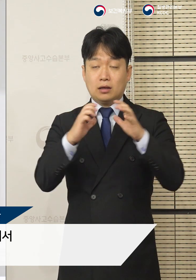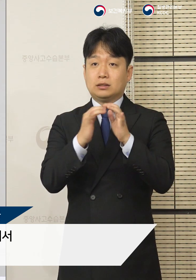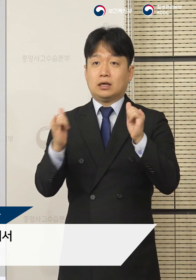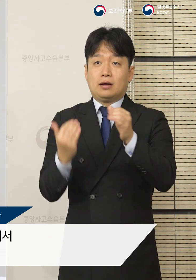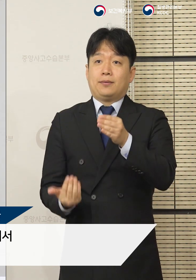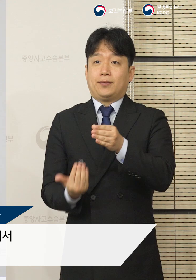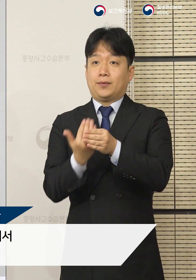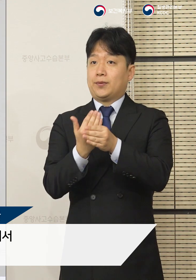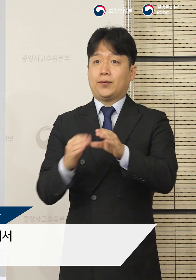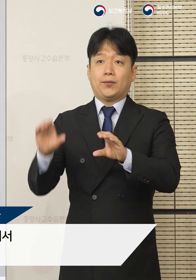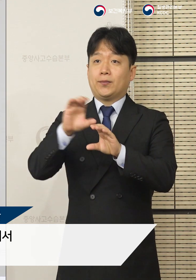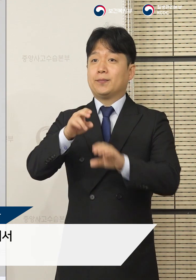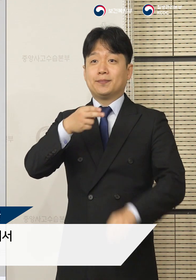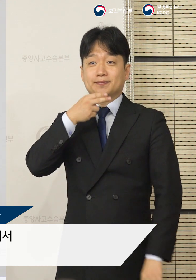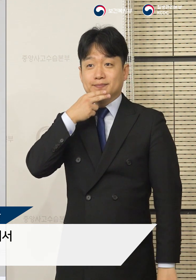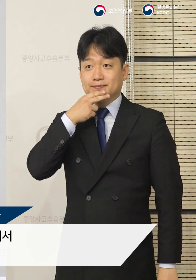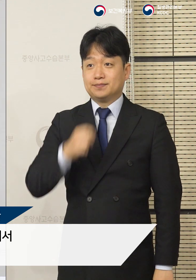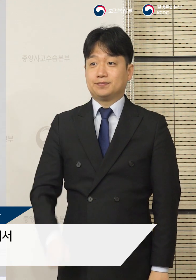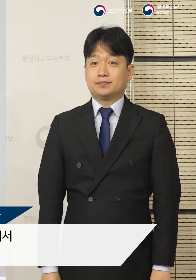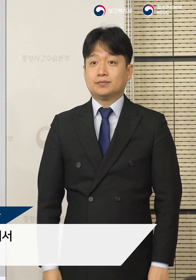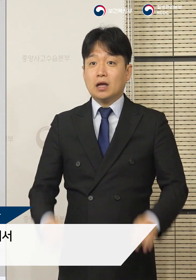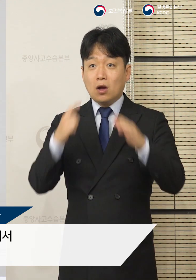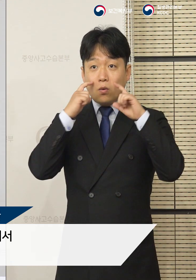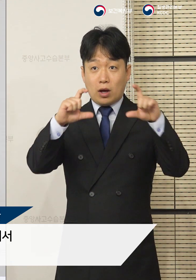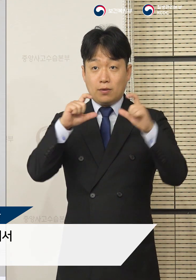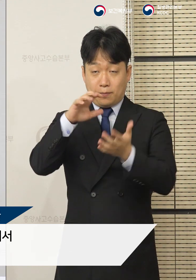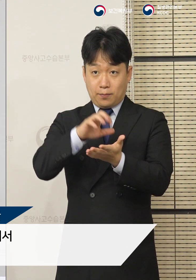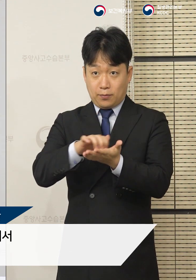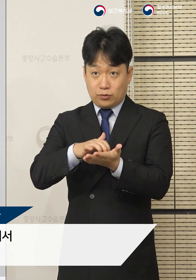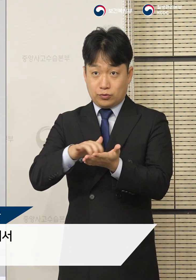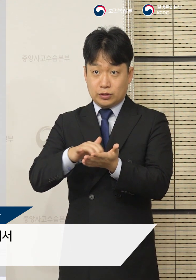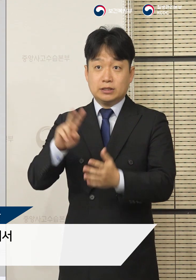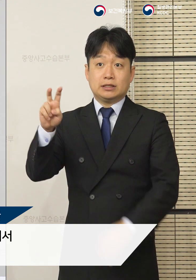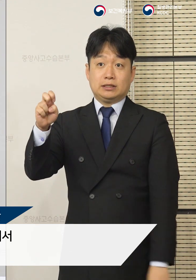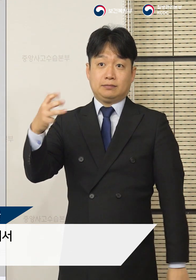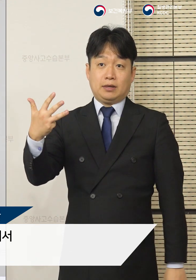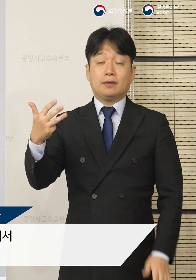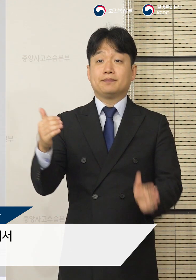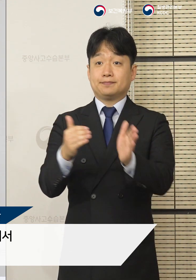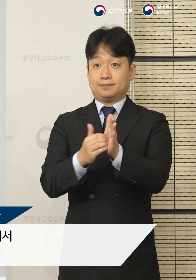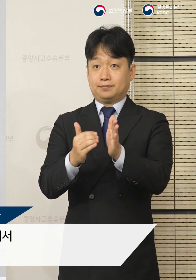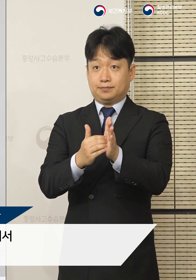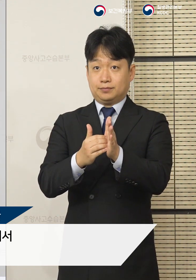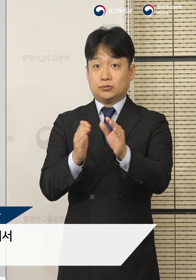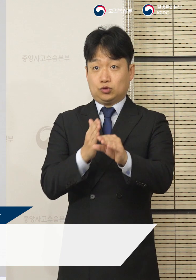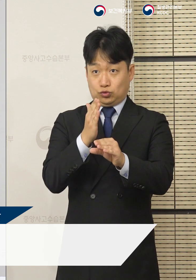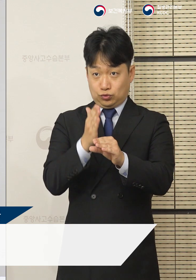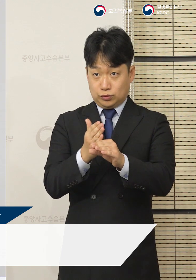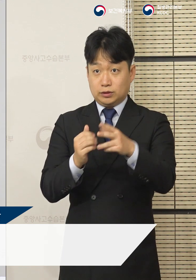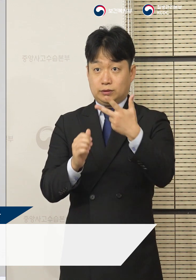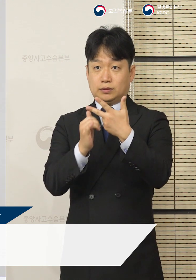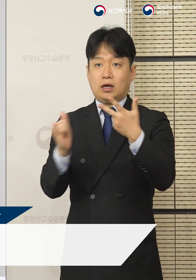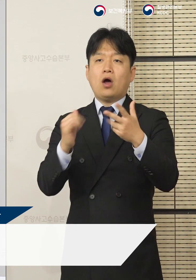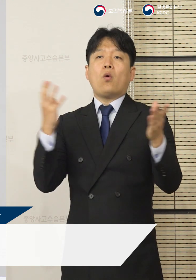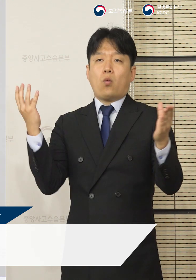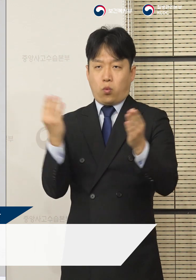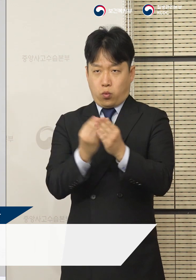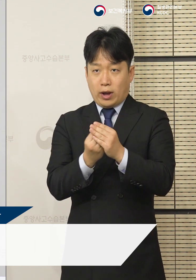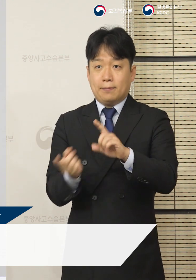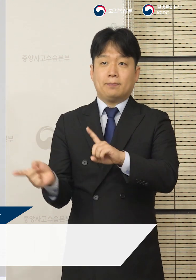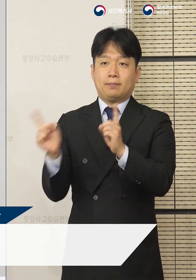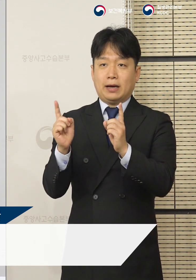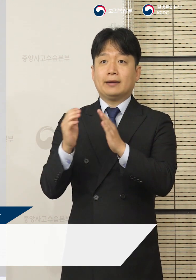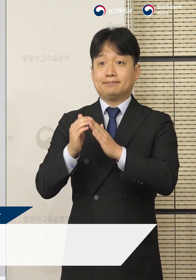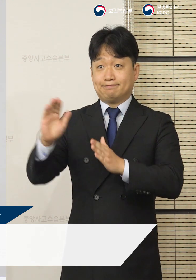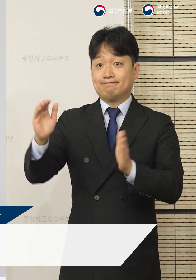확진 환자는 발생하지 않고 있어서 확진 환자는 총 28명이며 이 중 7명이